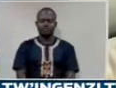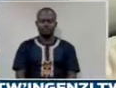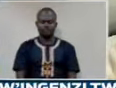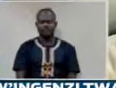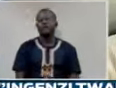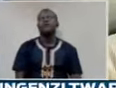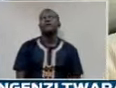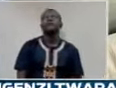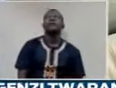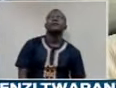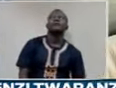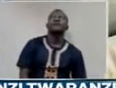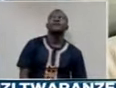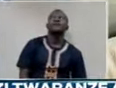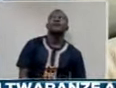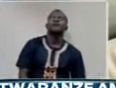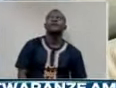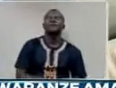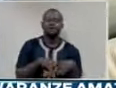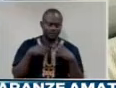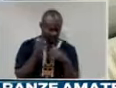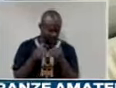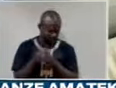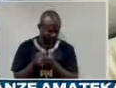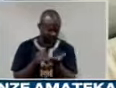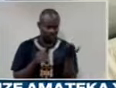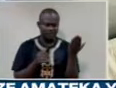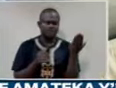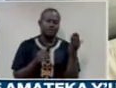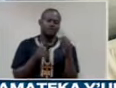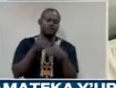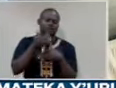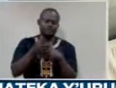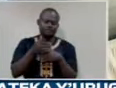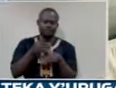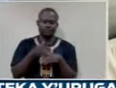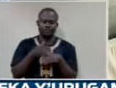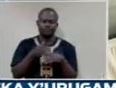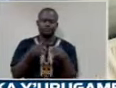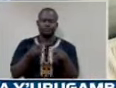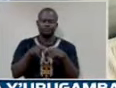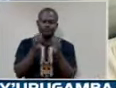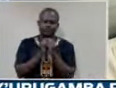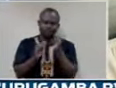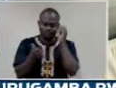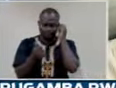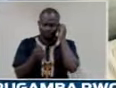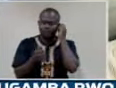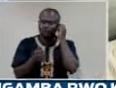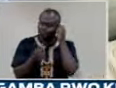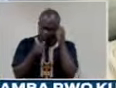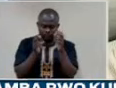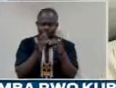buzima busanzwe nkunda gukina PlayStation nkunda kuba nicaye ndi kumwe n'abandi bashuti banjye